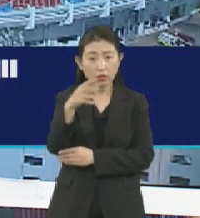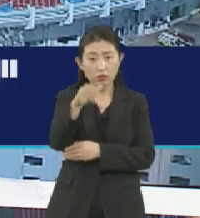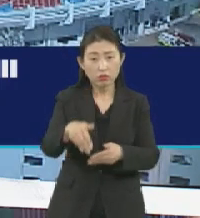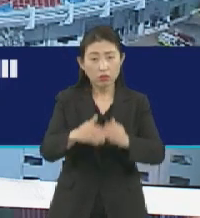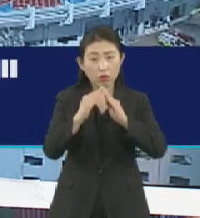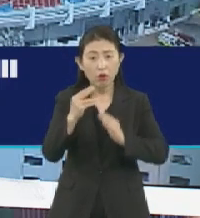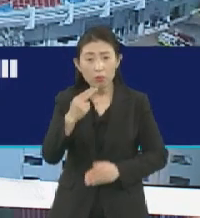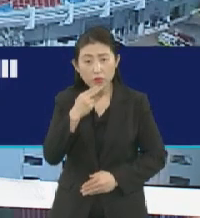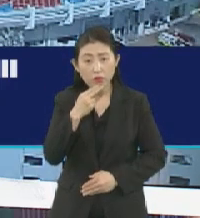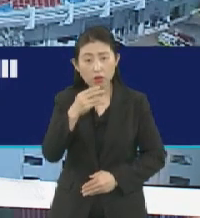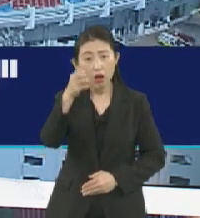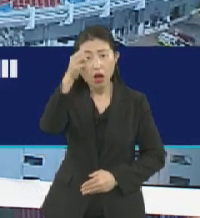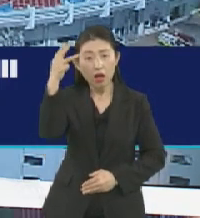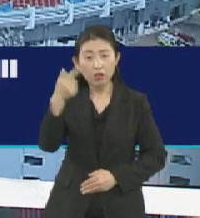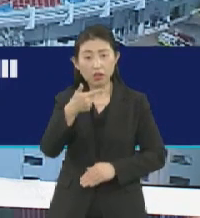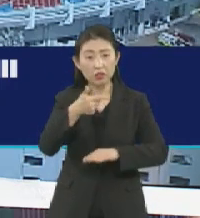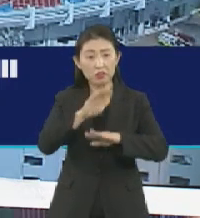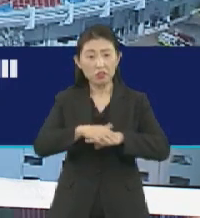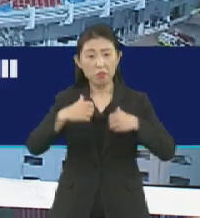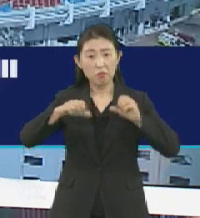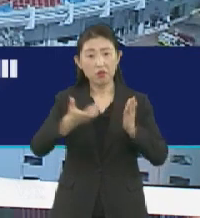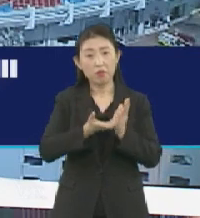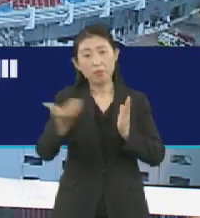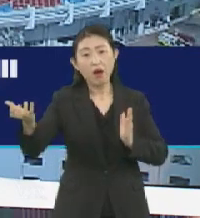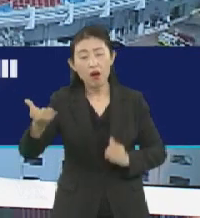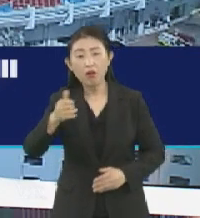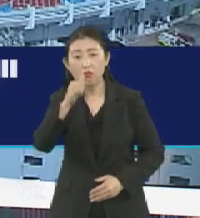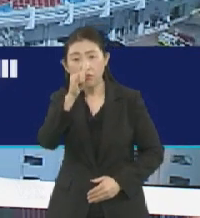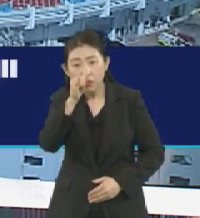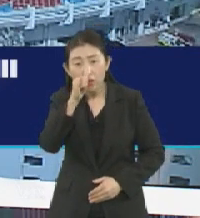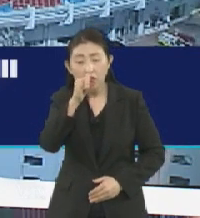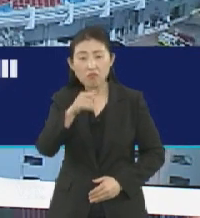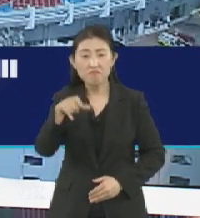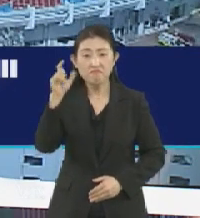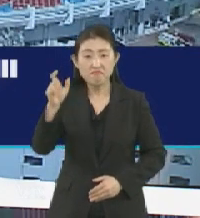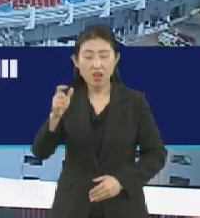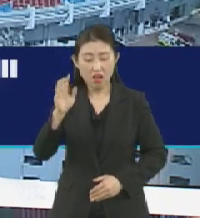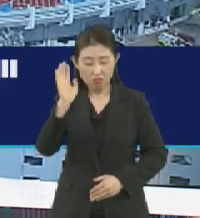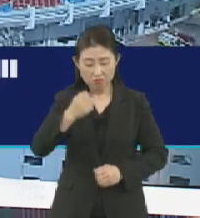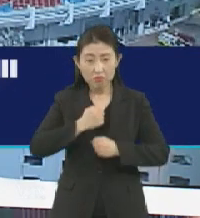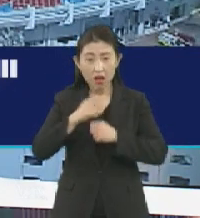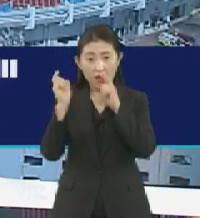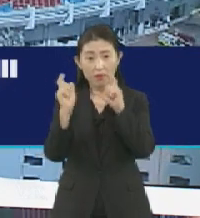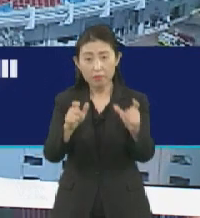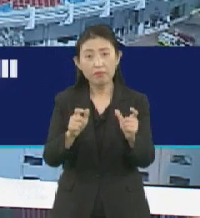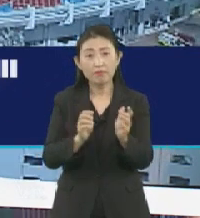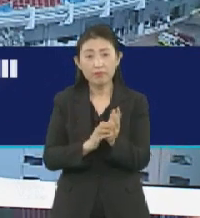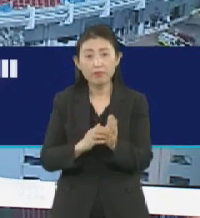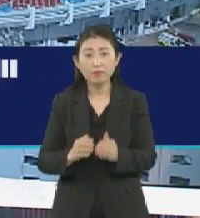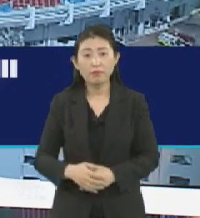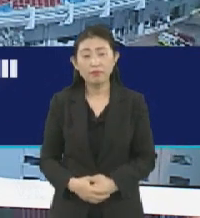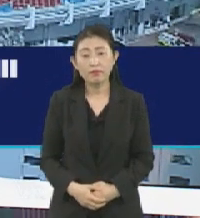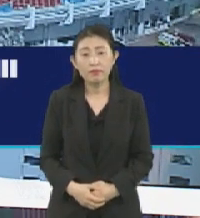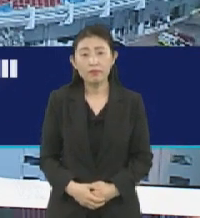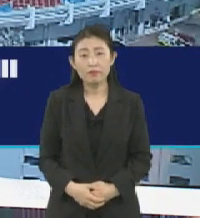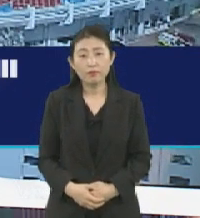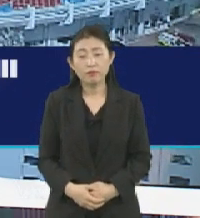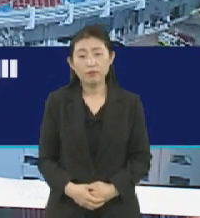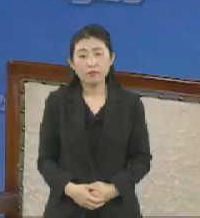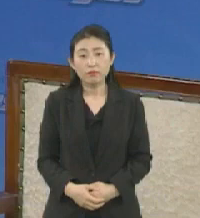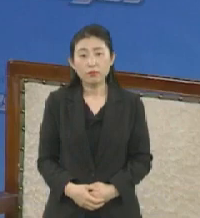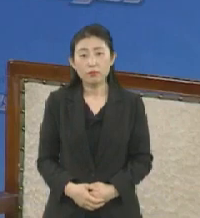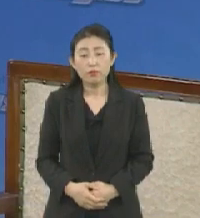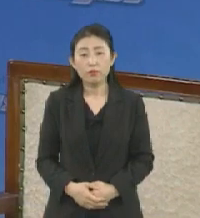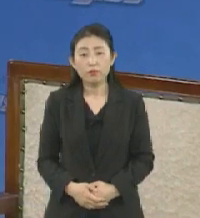안 되면 한화가 대전을 떠날 수도 있다며 정치권에 강한 경고장을 날렸습니다. 김철진 기자입니다.